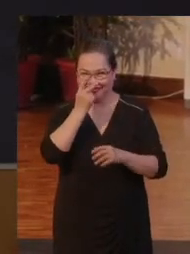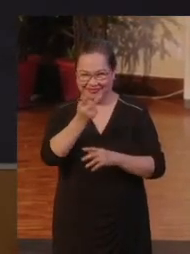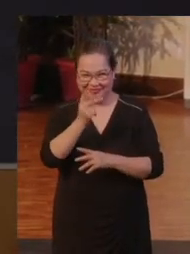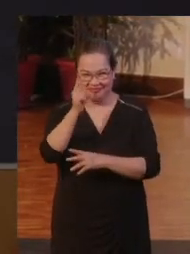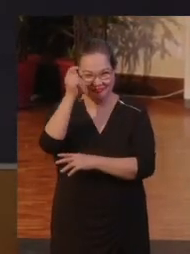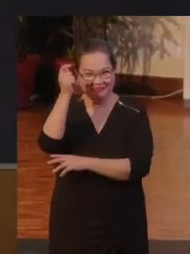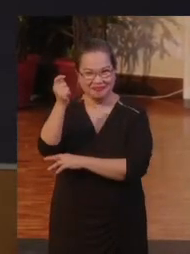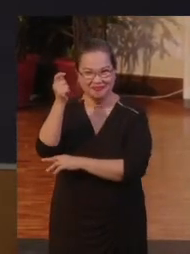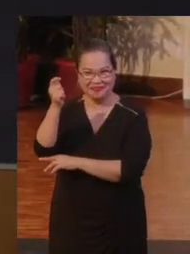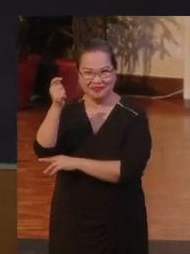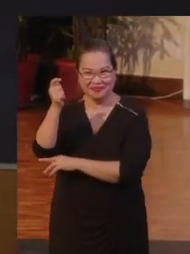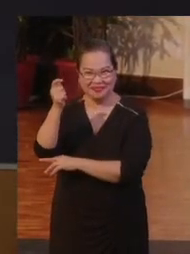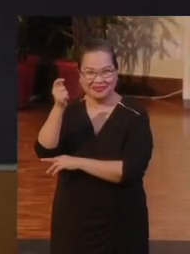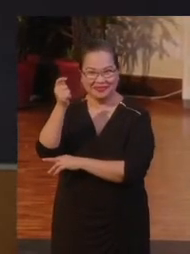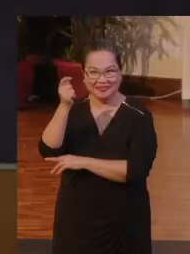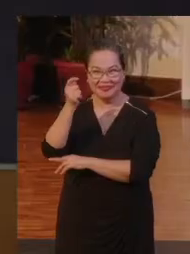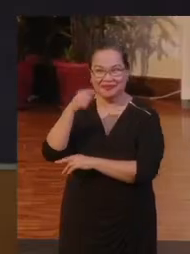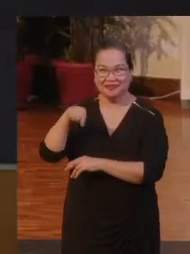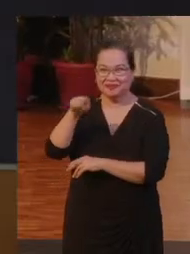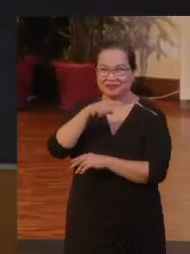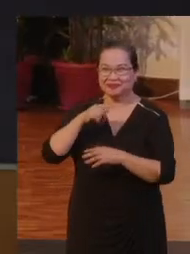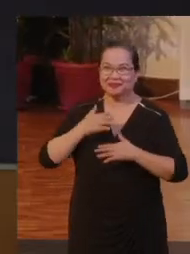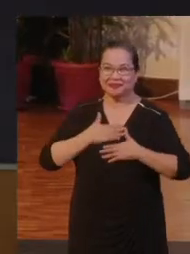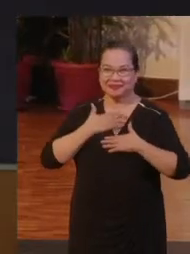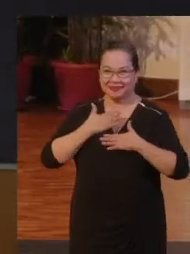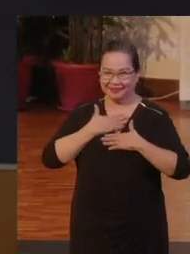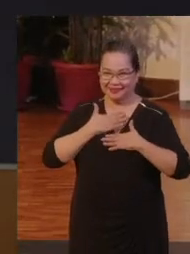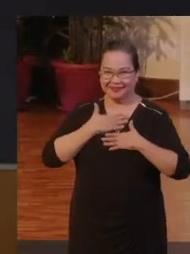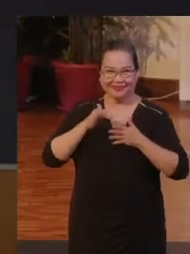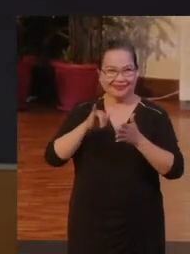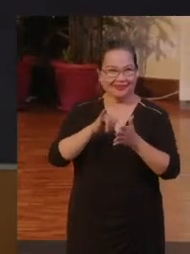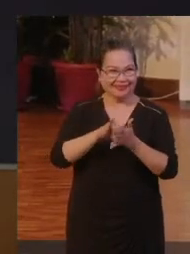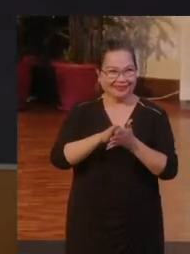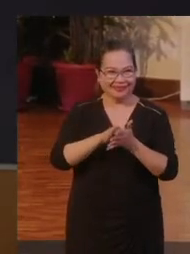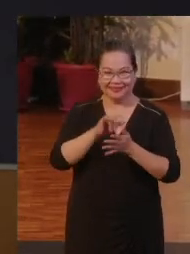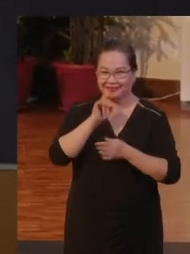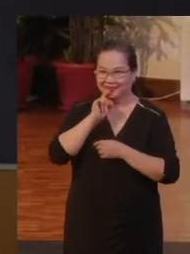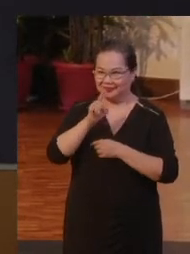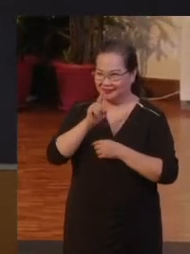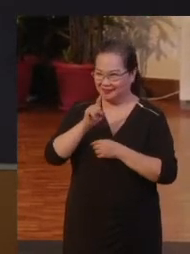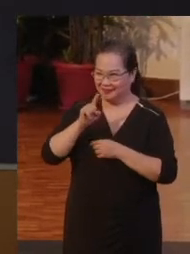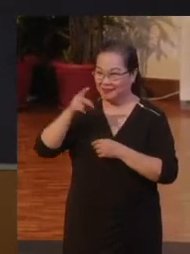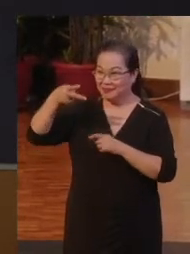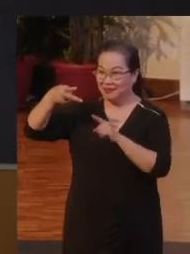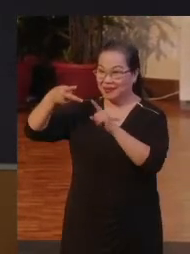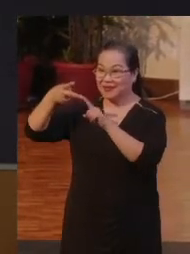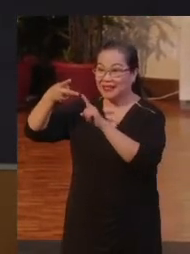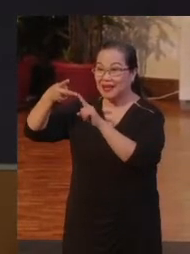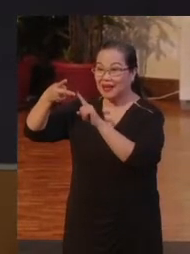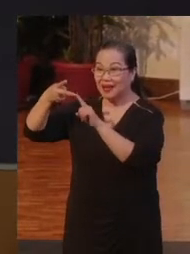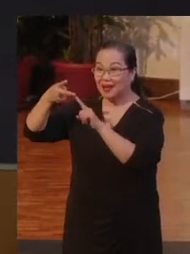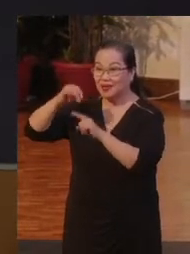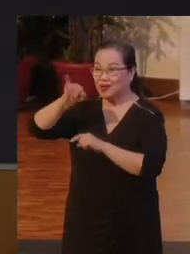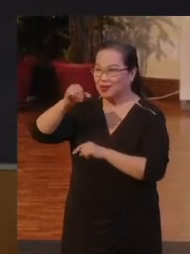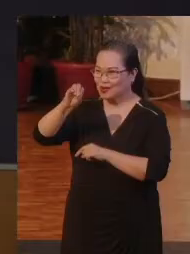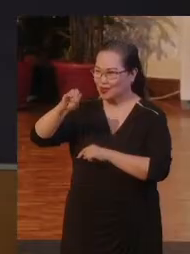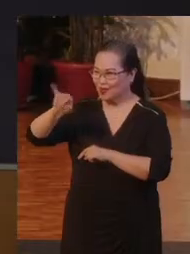testimonyo. Lalo po namin ikinatutuwa yung pong pangalawa, si